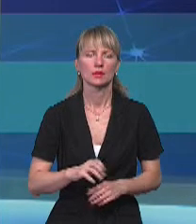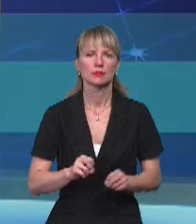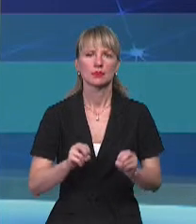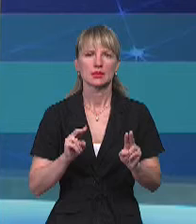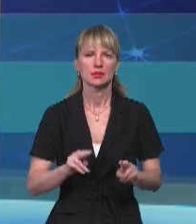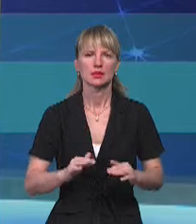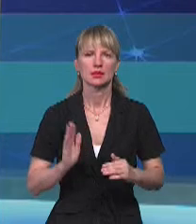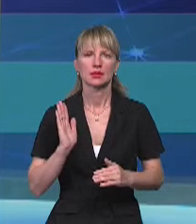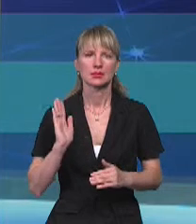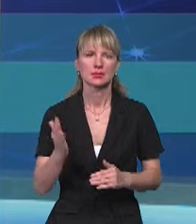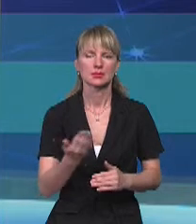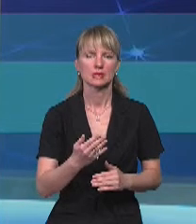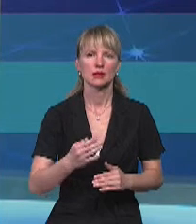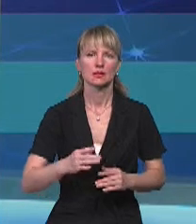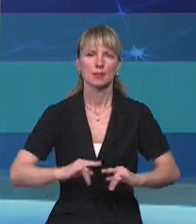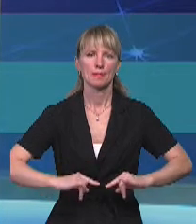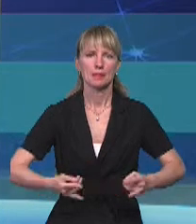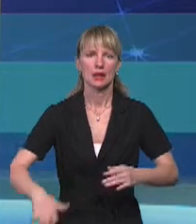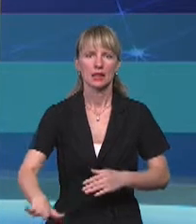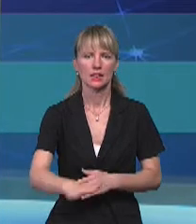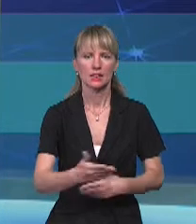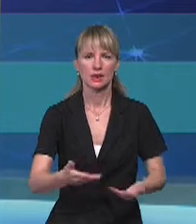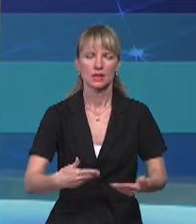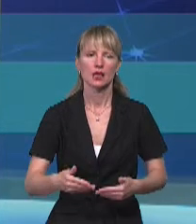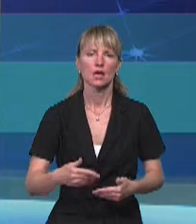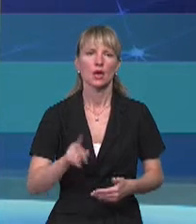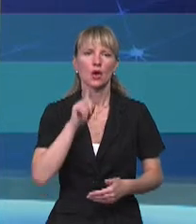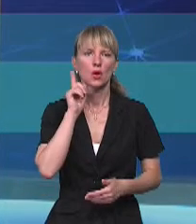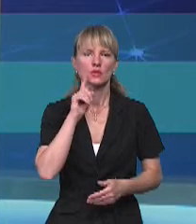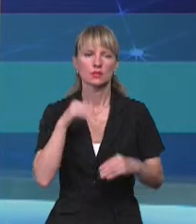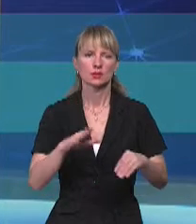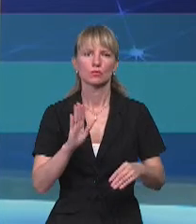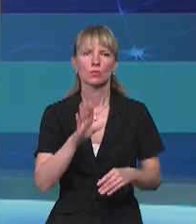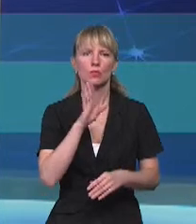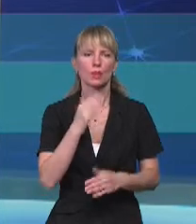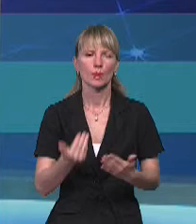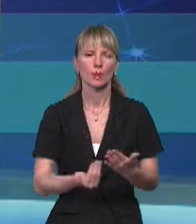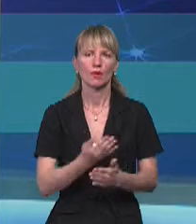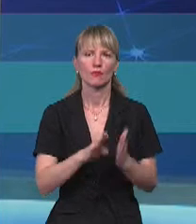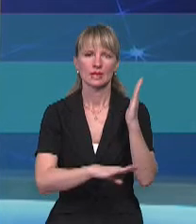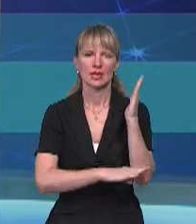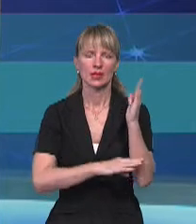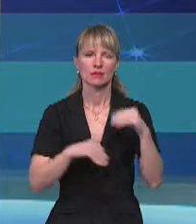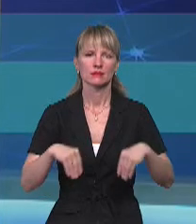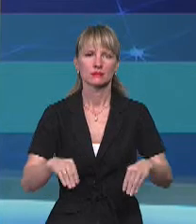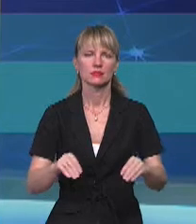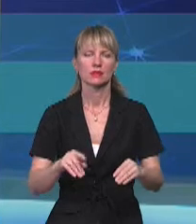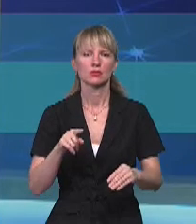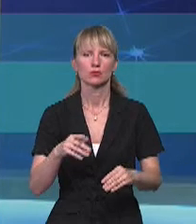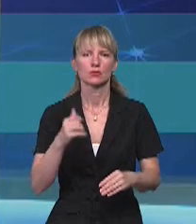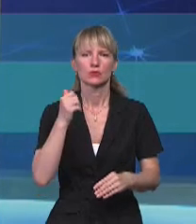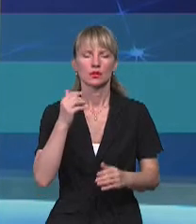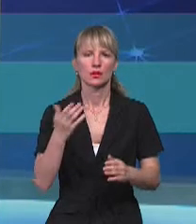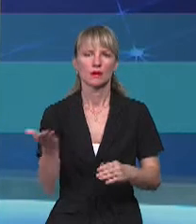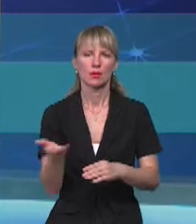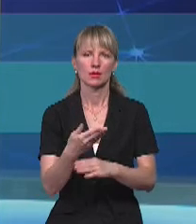перекладка, то есть укладка тротуарной плитки, озеленение, будет много деревьев досажено, будут кронированы те деревья, которые